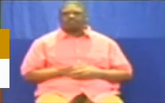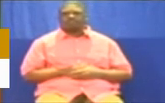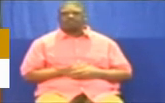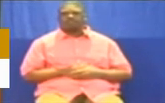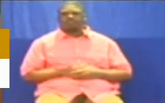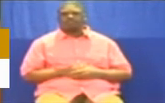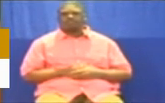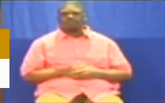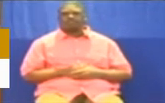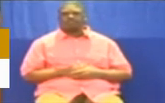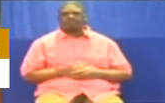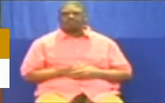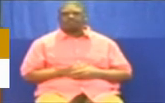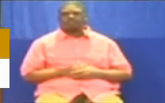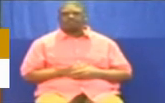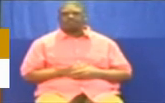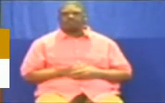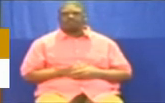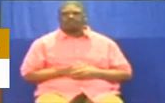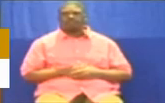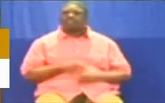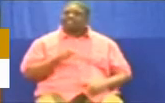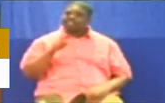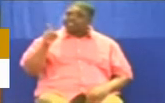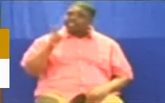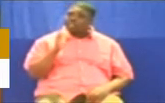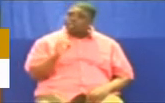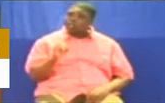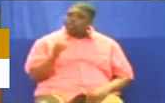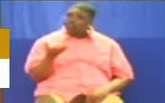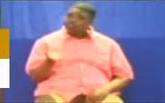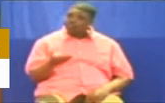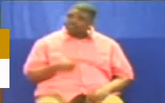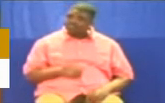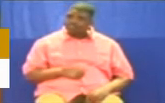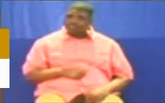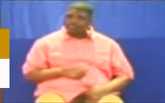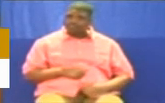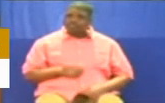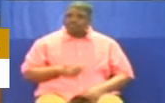Na ile O